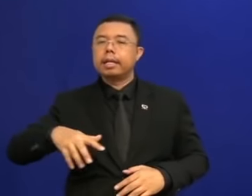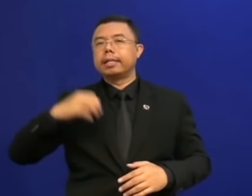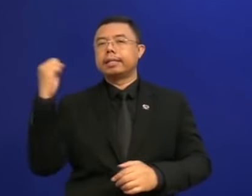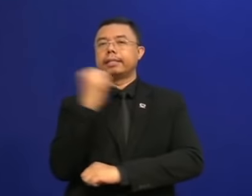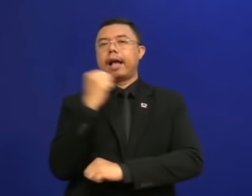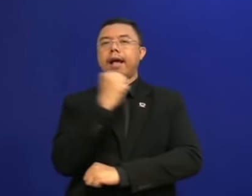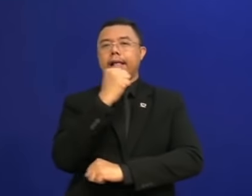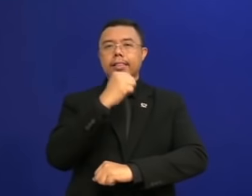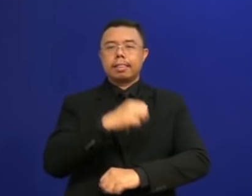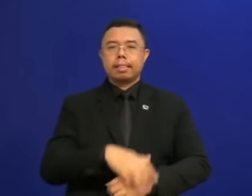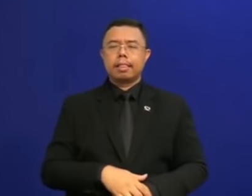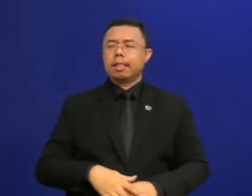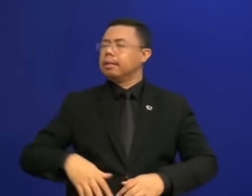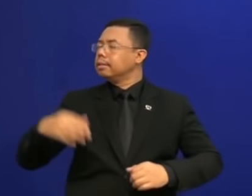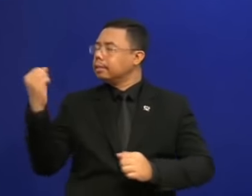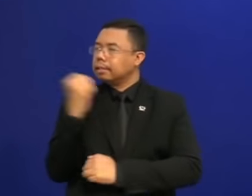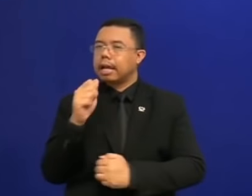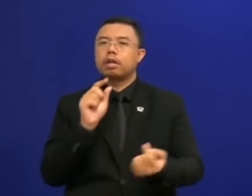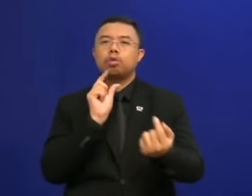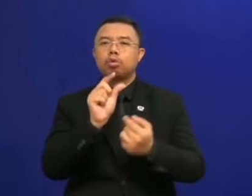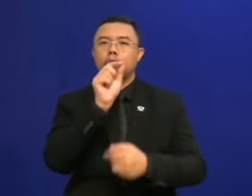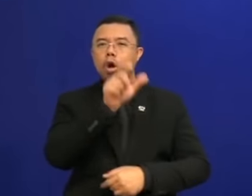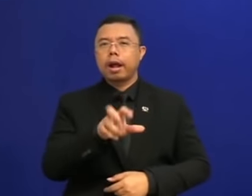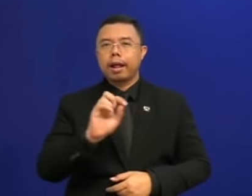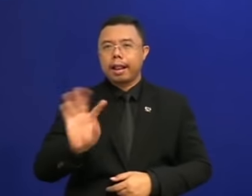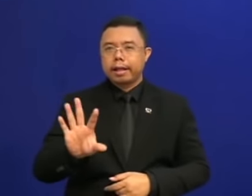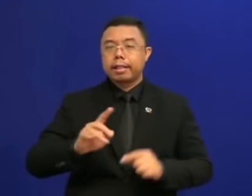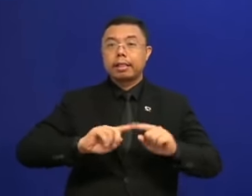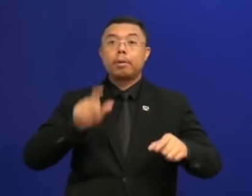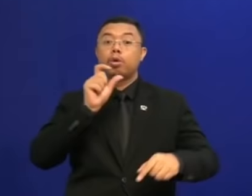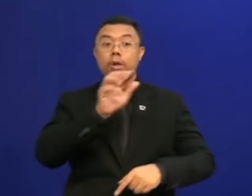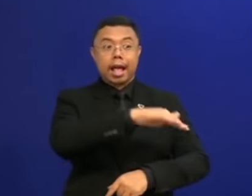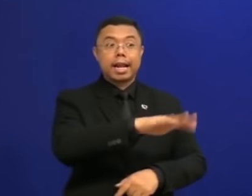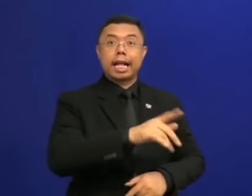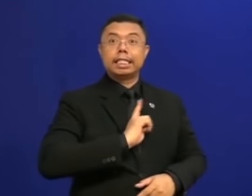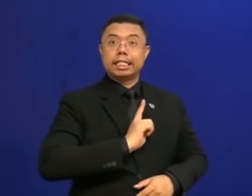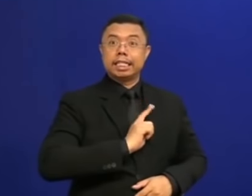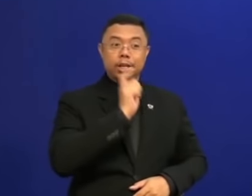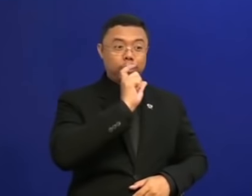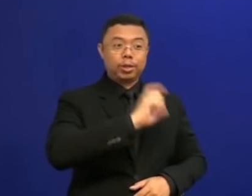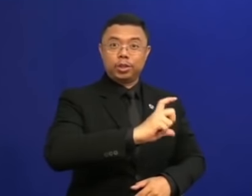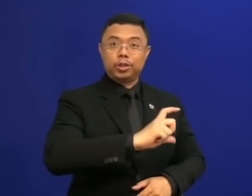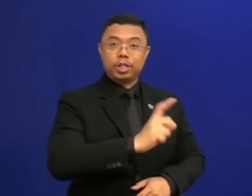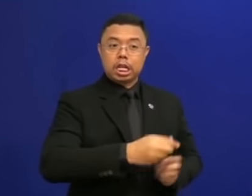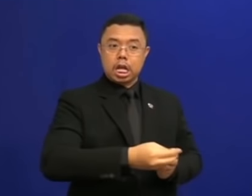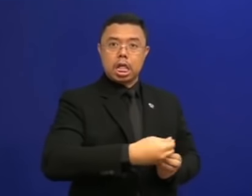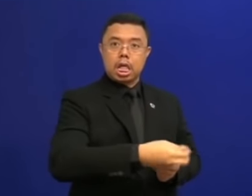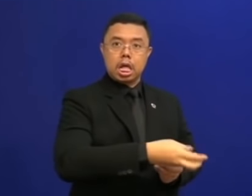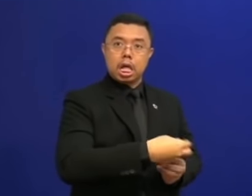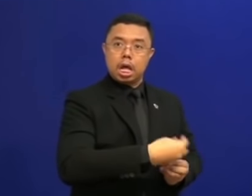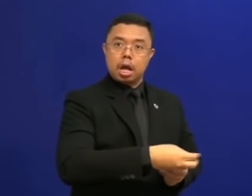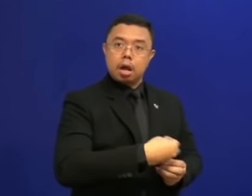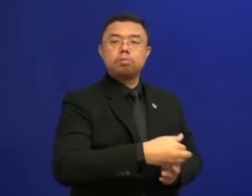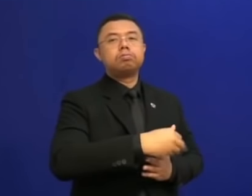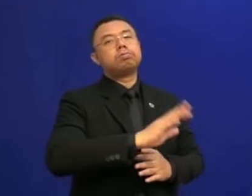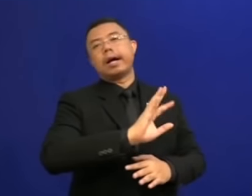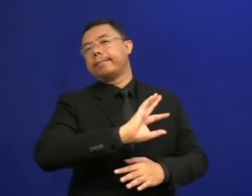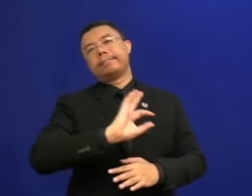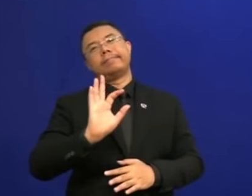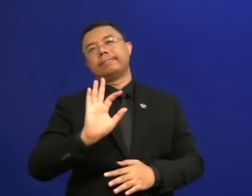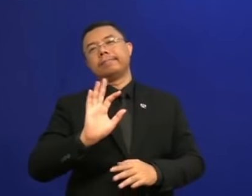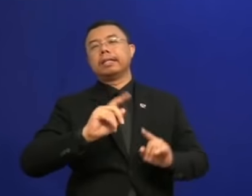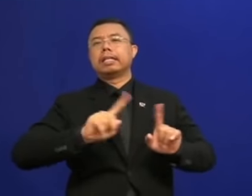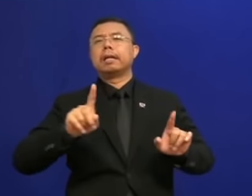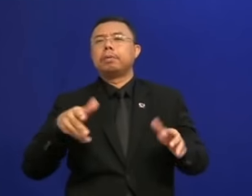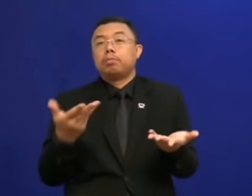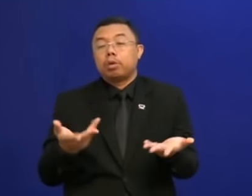bengis. Bengis terhadap orang lain. Tapi untuk anaknya, untuk cucunya dia bisa tidak bengis. Ya tapi